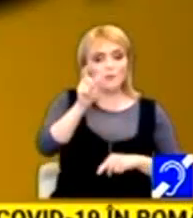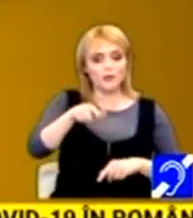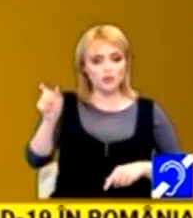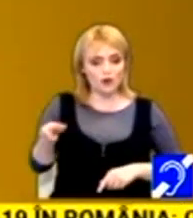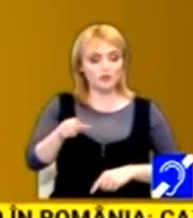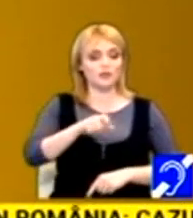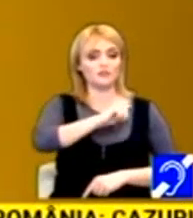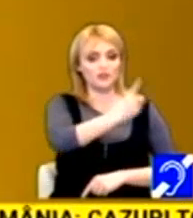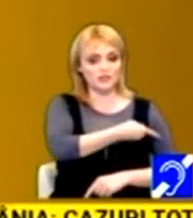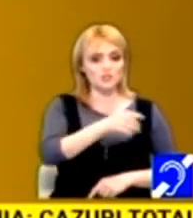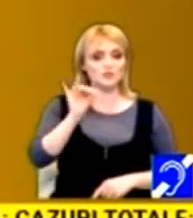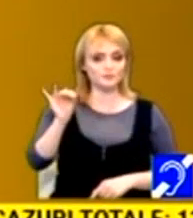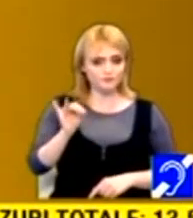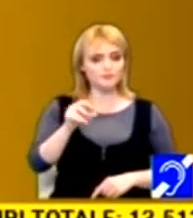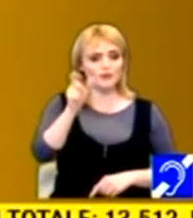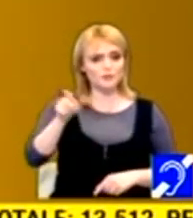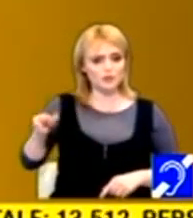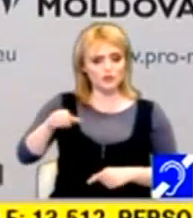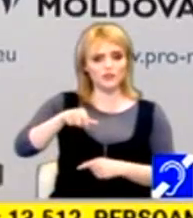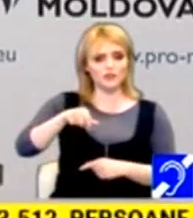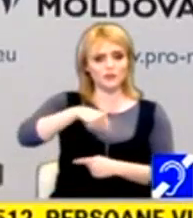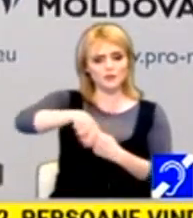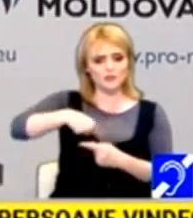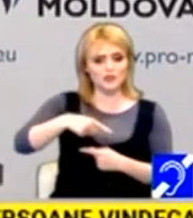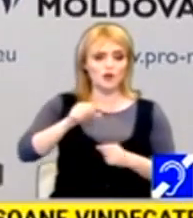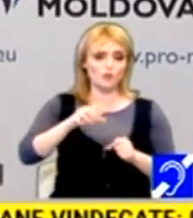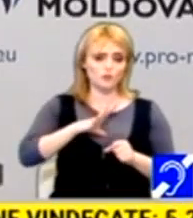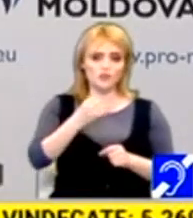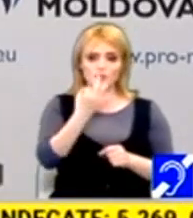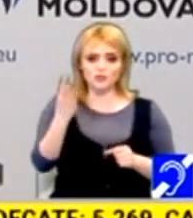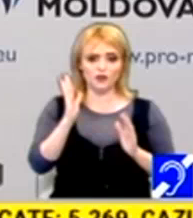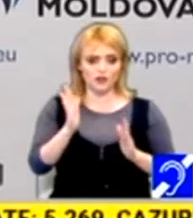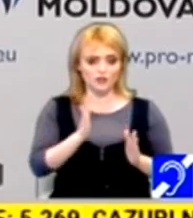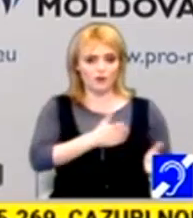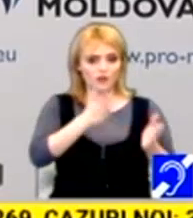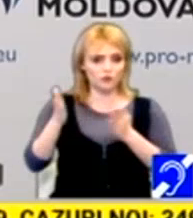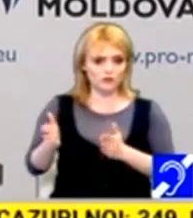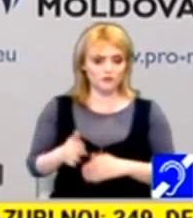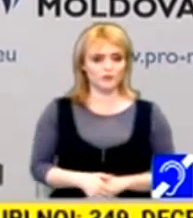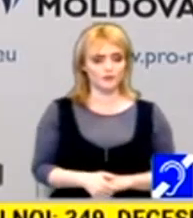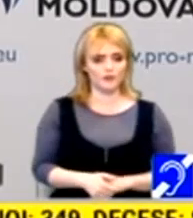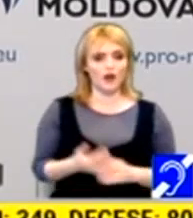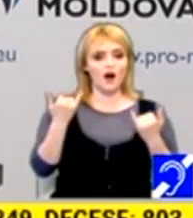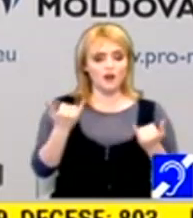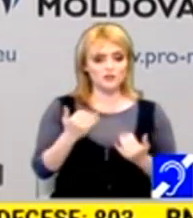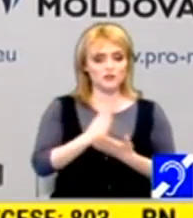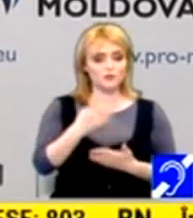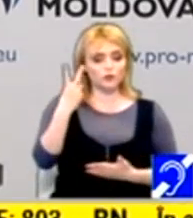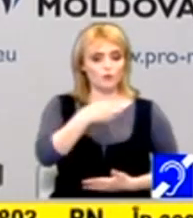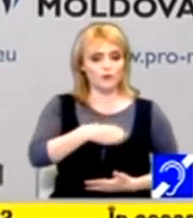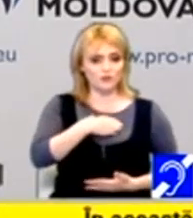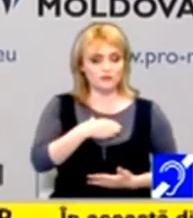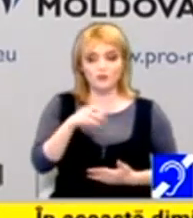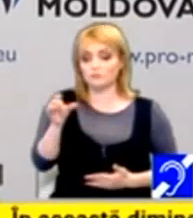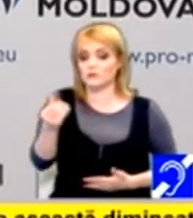să poată amâna unele plăți în perioada crizei. Astăzi, companiile se confruntă cu două subiecte foarte mari.